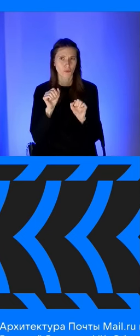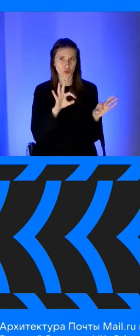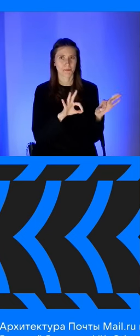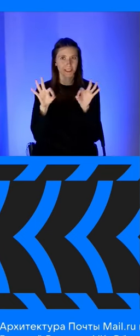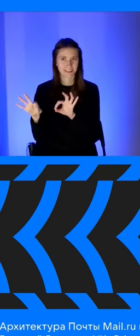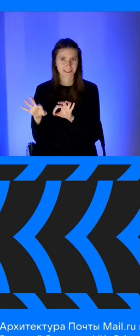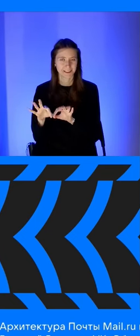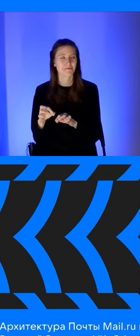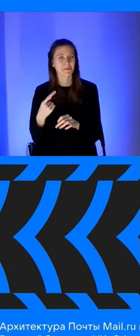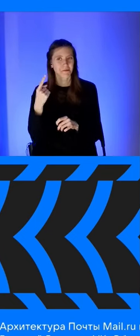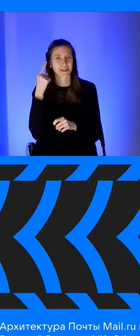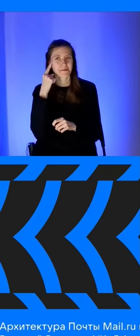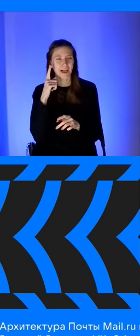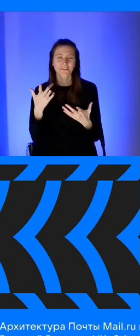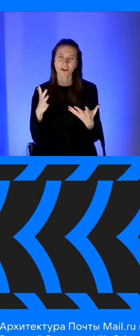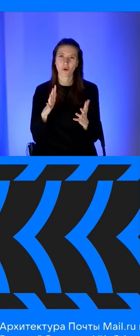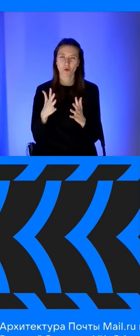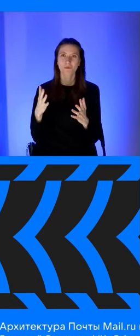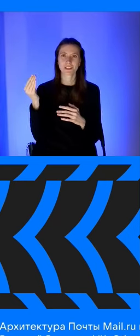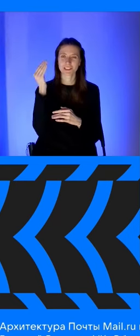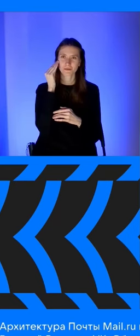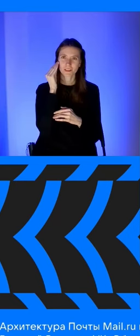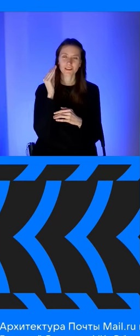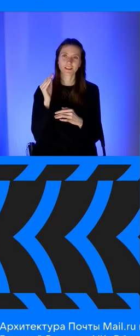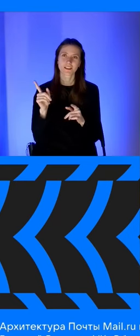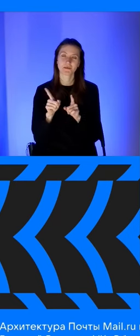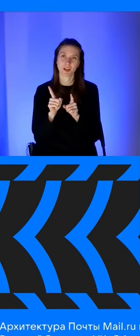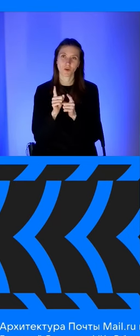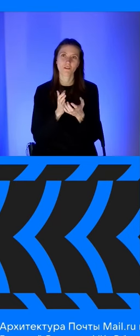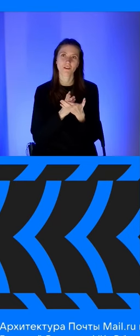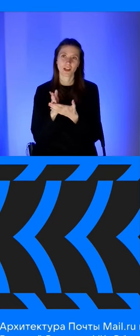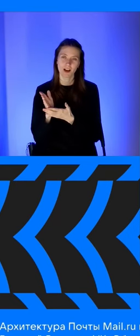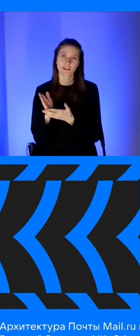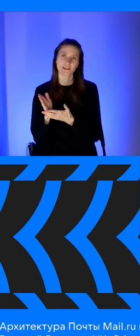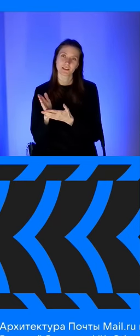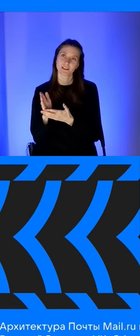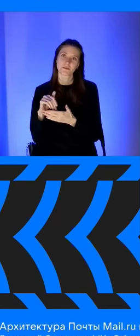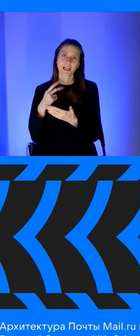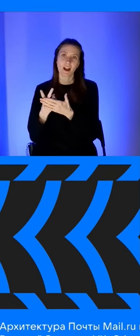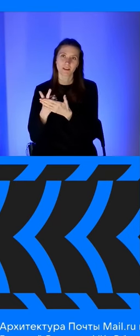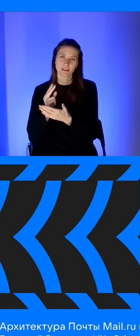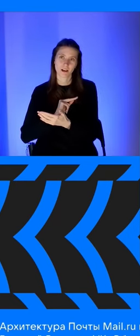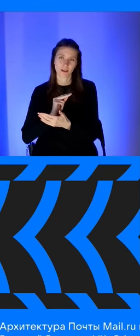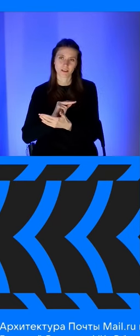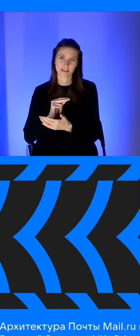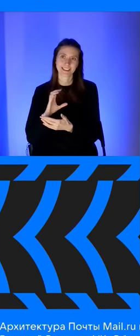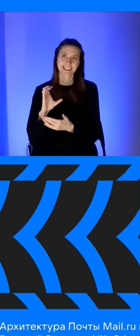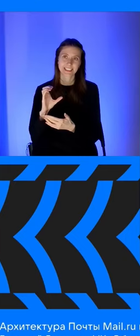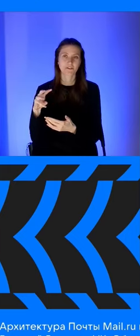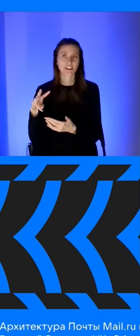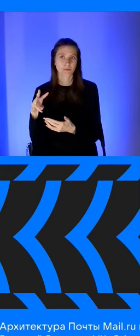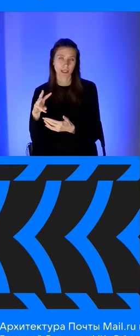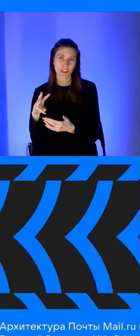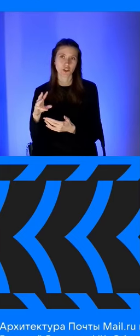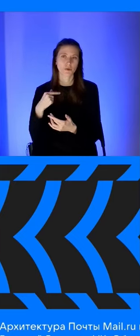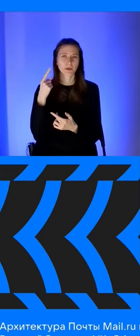каком-то смысле это есть, ну, то есть один из вариантов реализации Service Mesh. И мы не рассматриваем варианты переезда